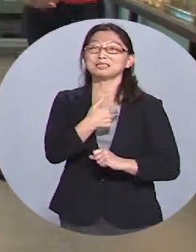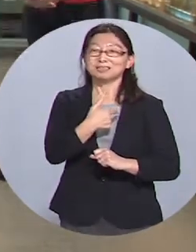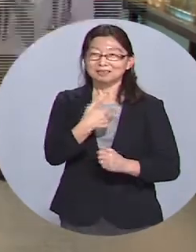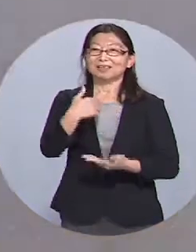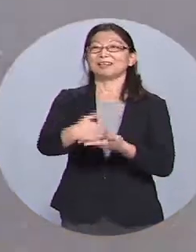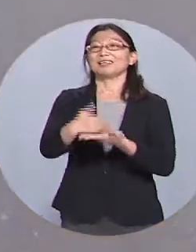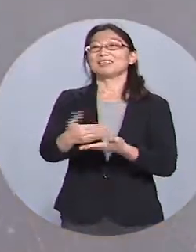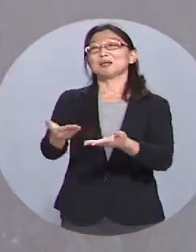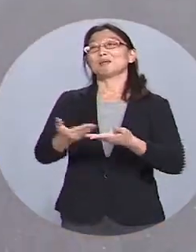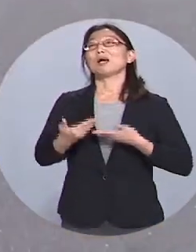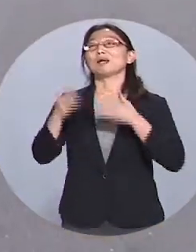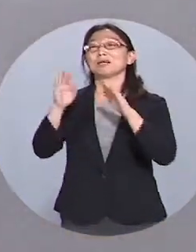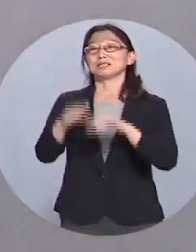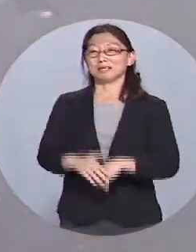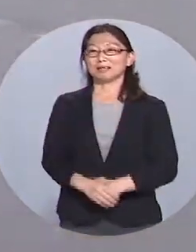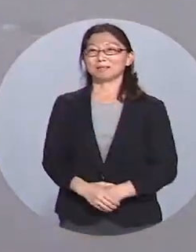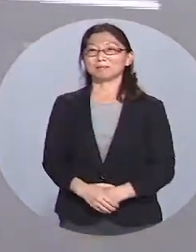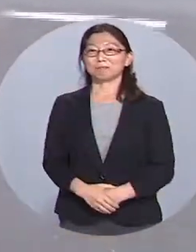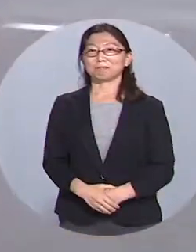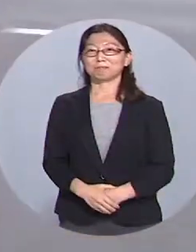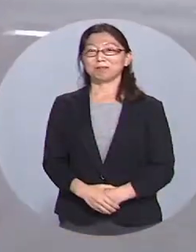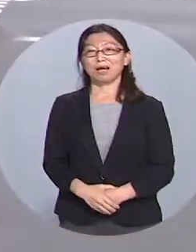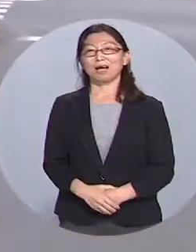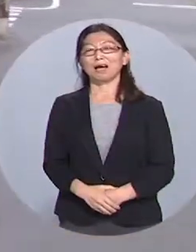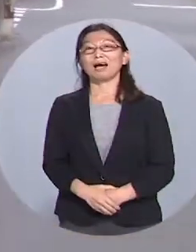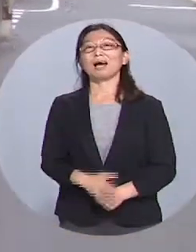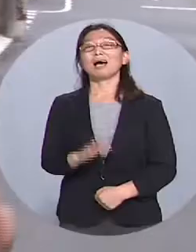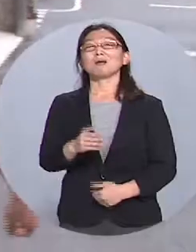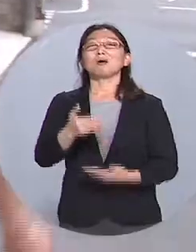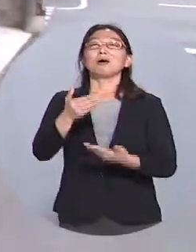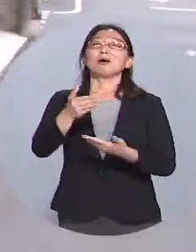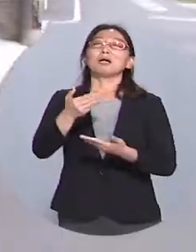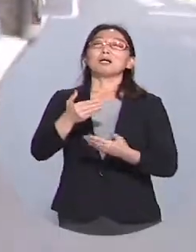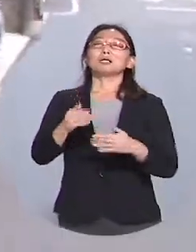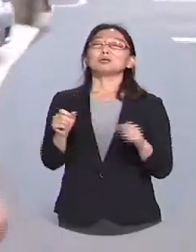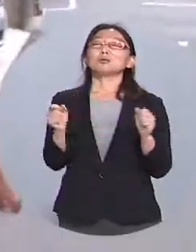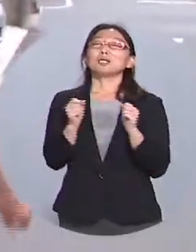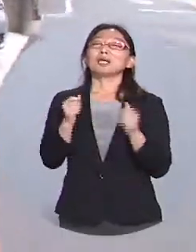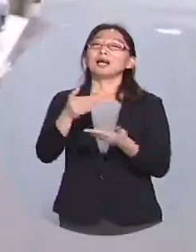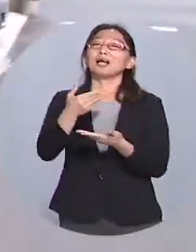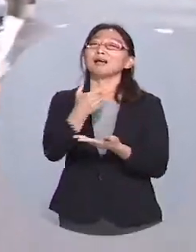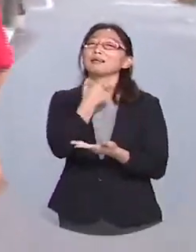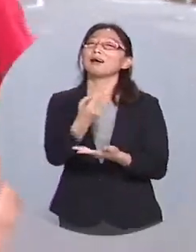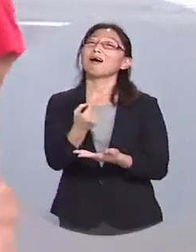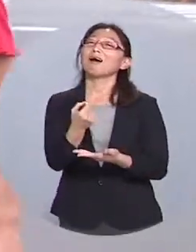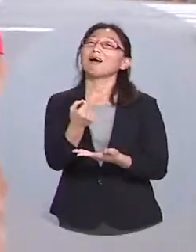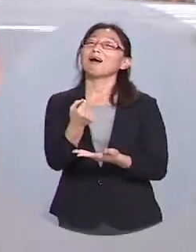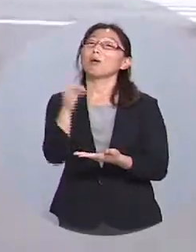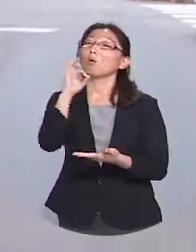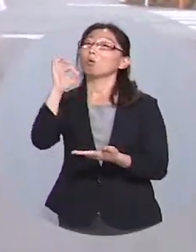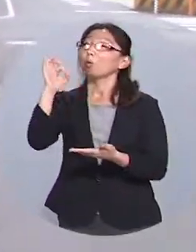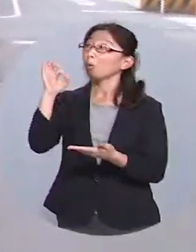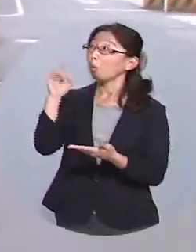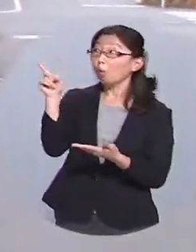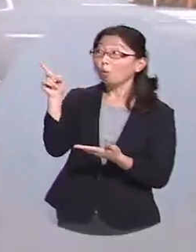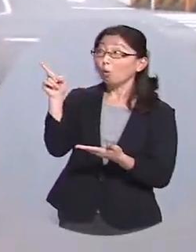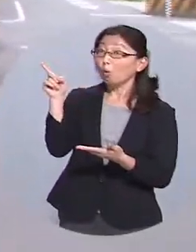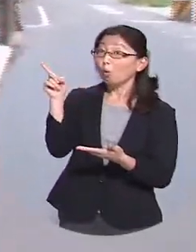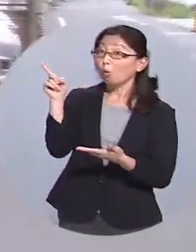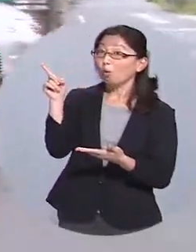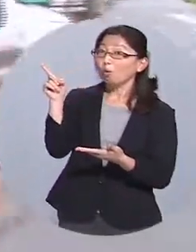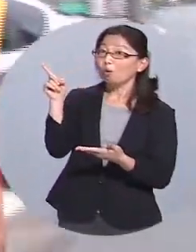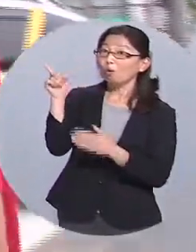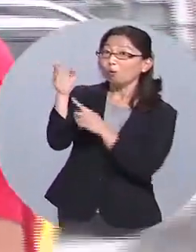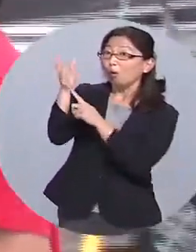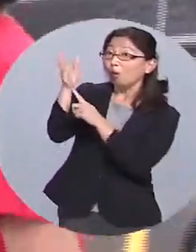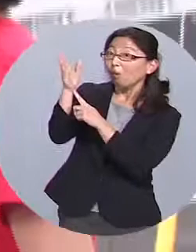。 いやー、そろそろ冷たいものでも食べたくなってきましたね。はい。お、なんだこの登